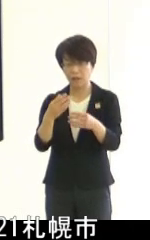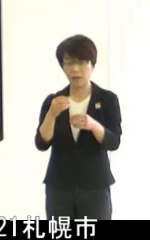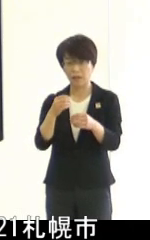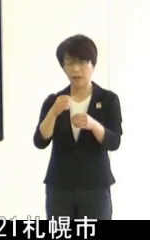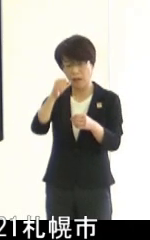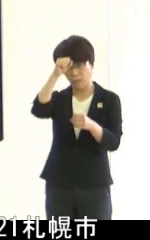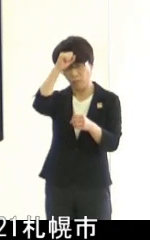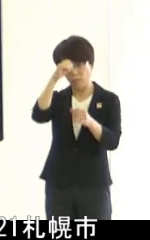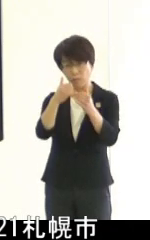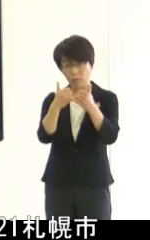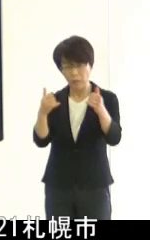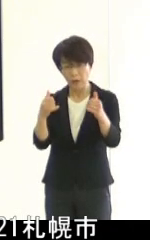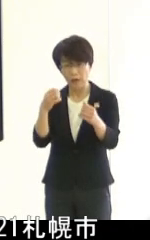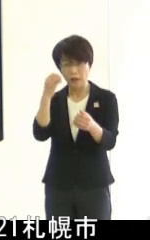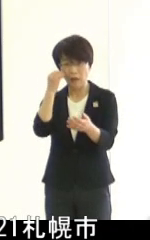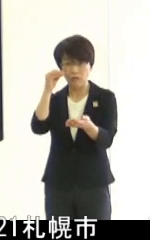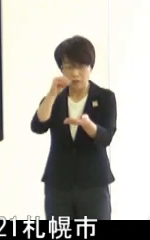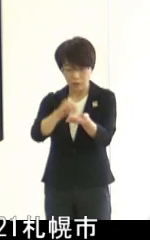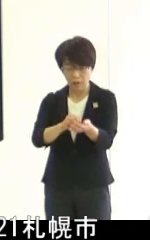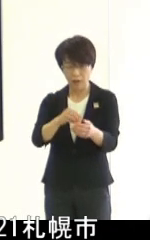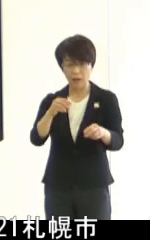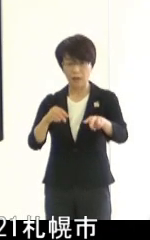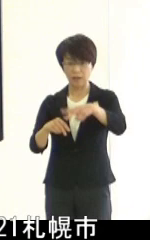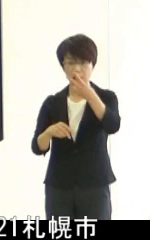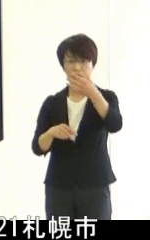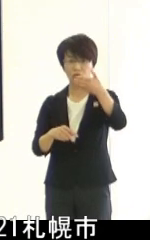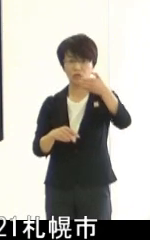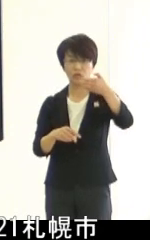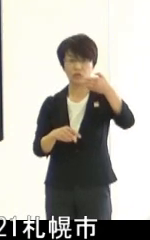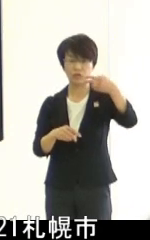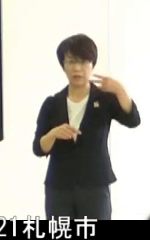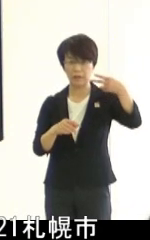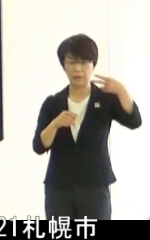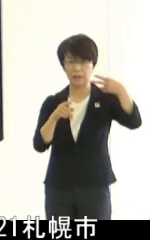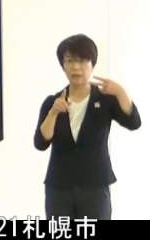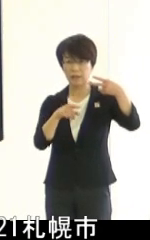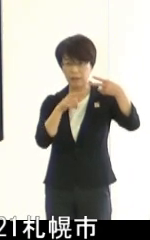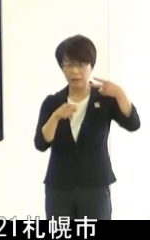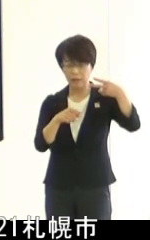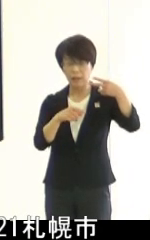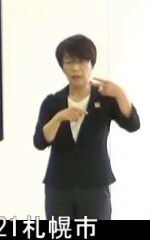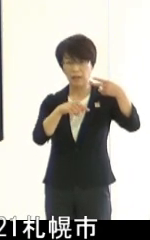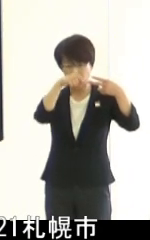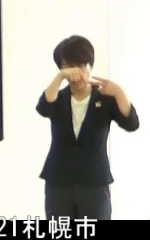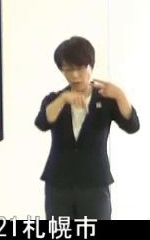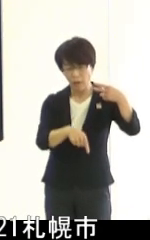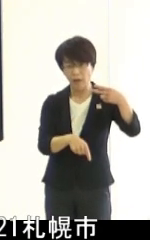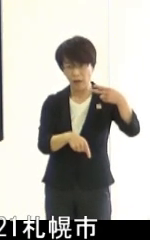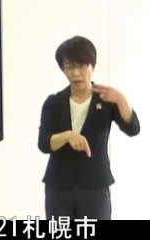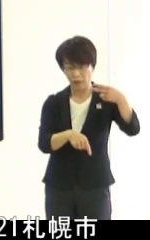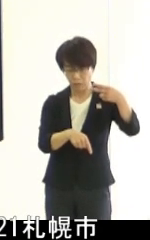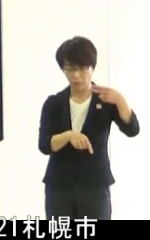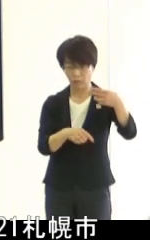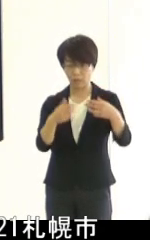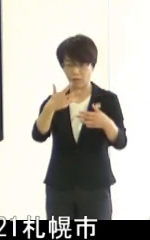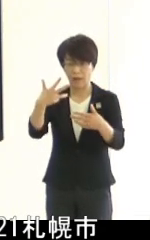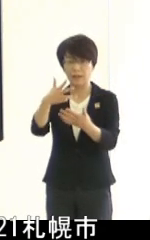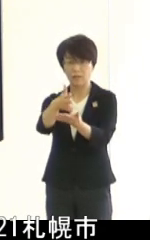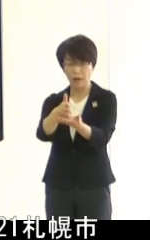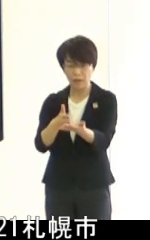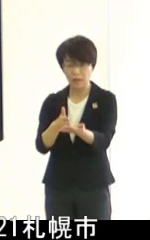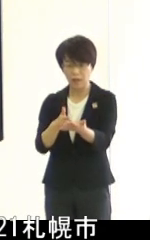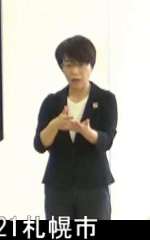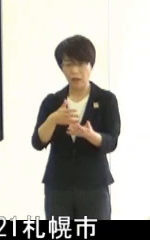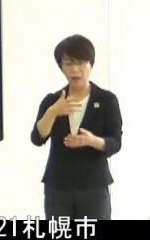か人が292ございましたそのうち約8割の71.1